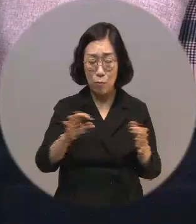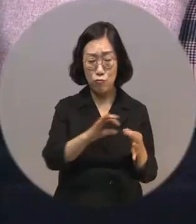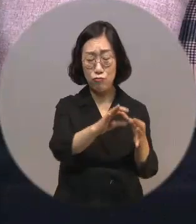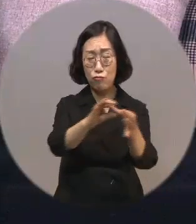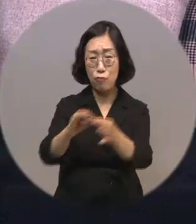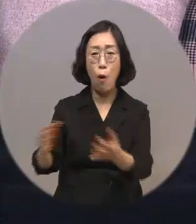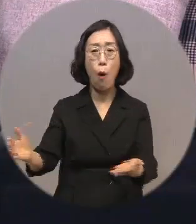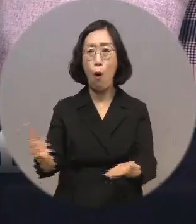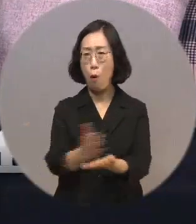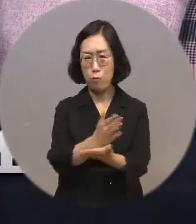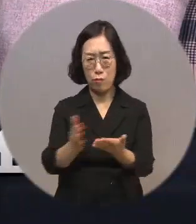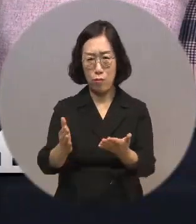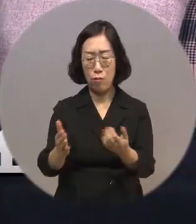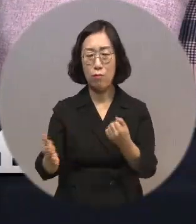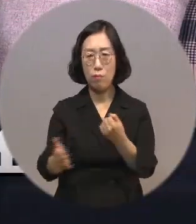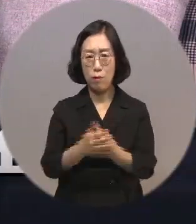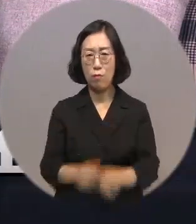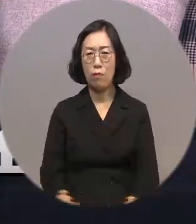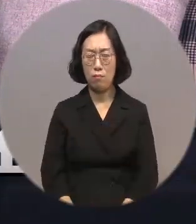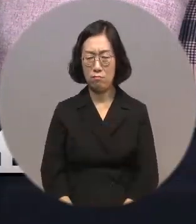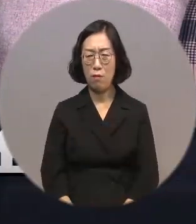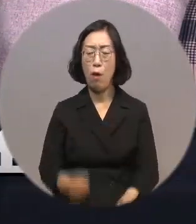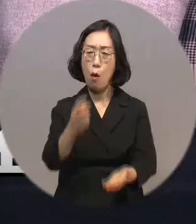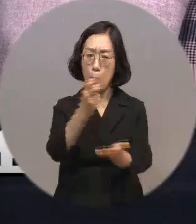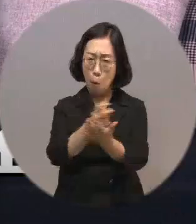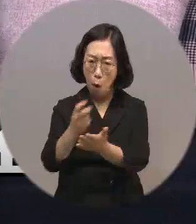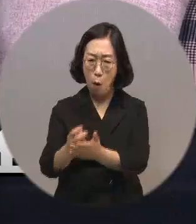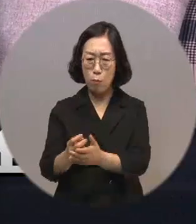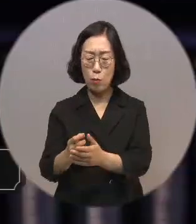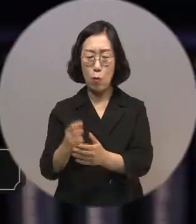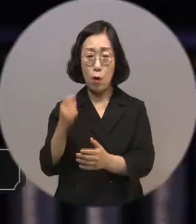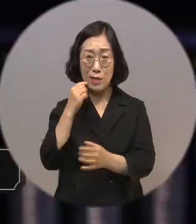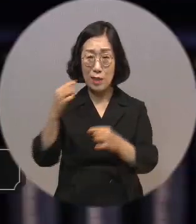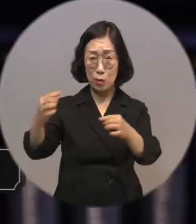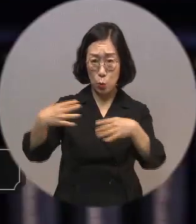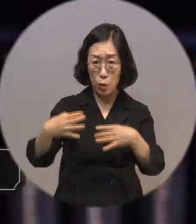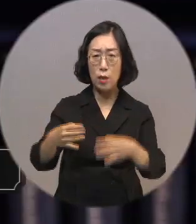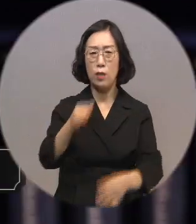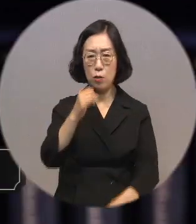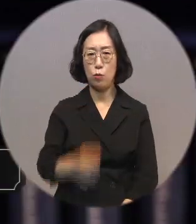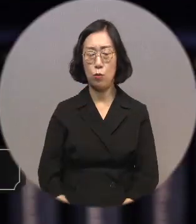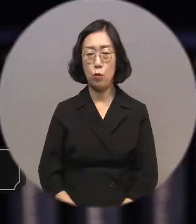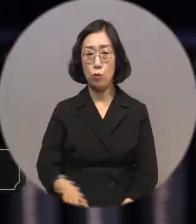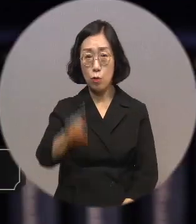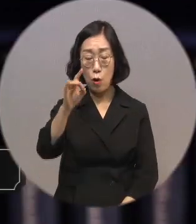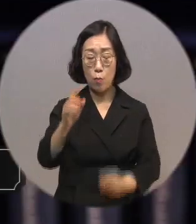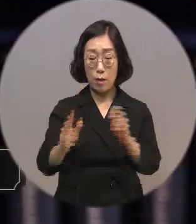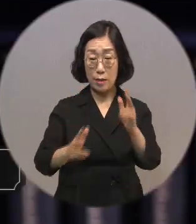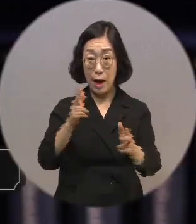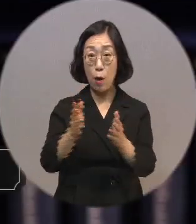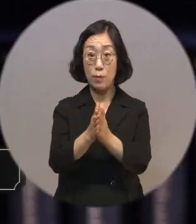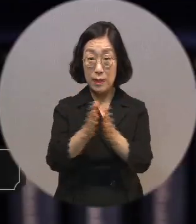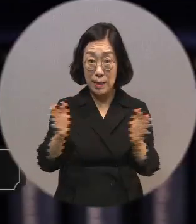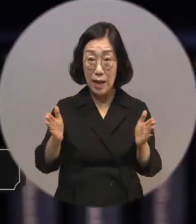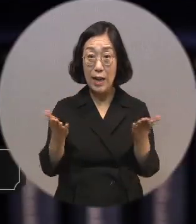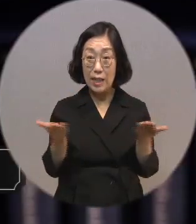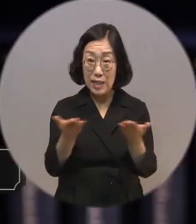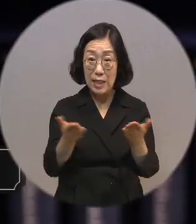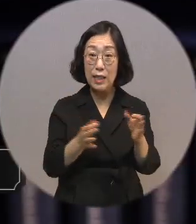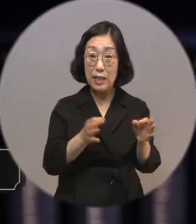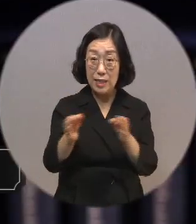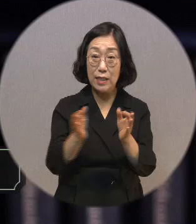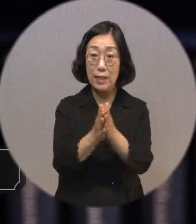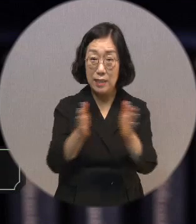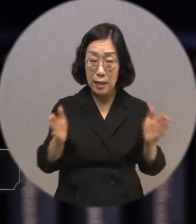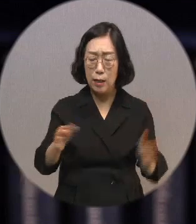많고 그 과정 중에 법적인 문제도 너무 많이 사기도 있습니다. 많이 당하고. 사기도 많이 당하시고 창업가들에게 해줄 수 있는 좋은 지원은 좋은 선배 남한